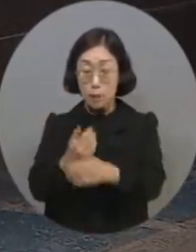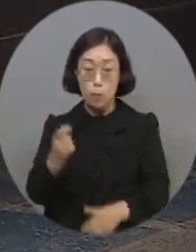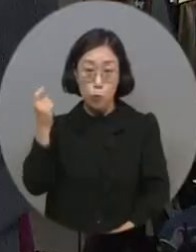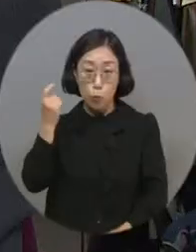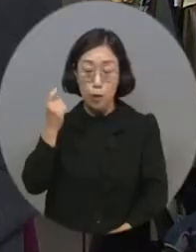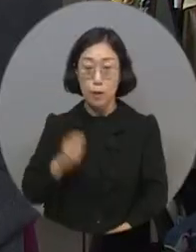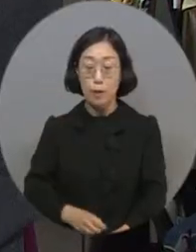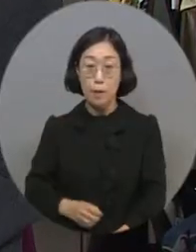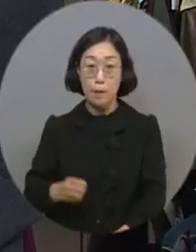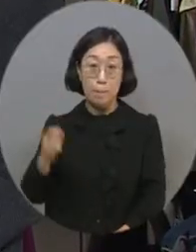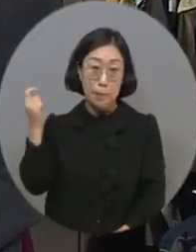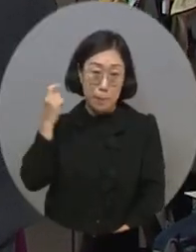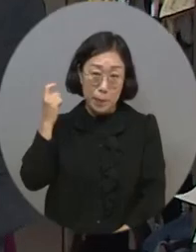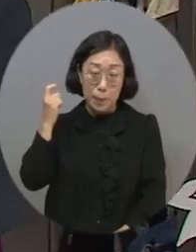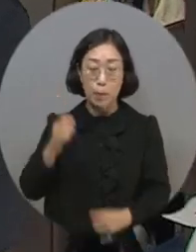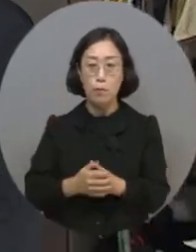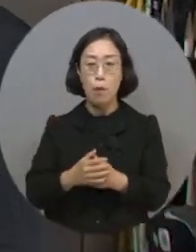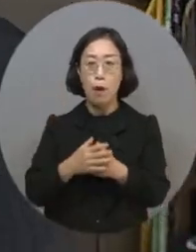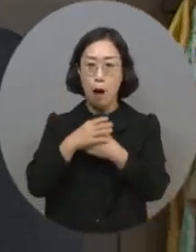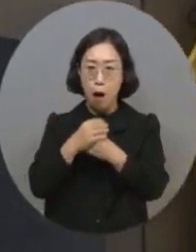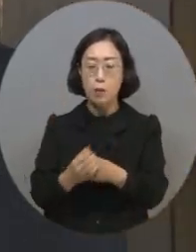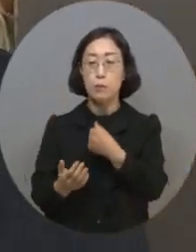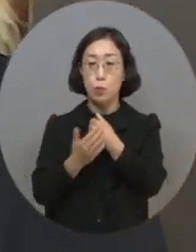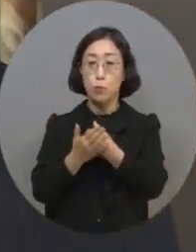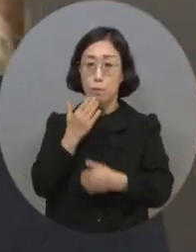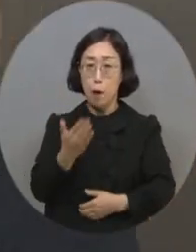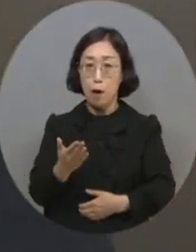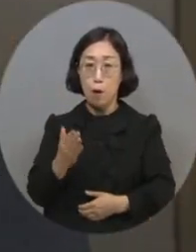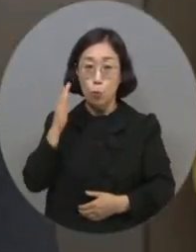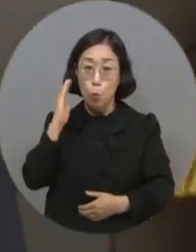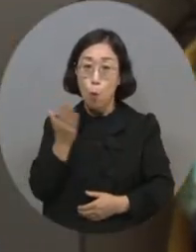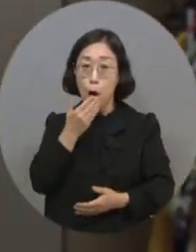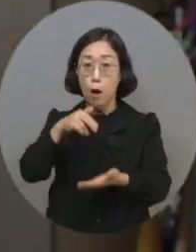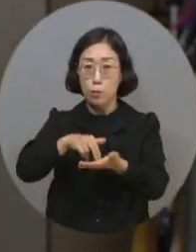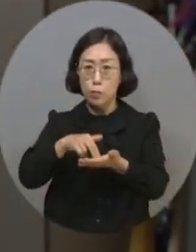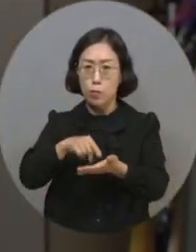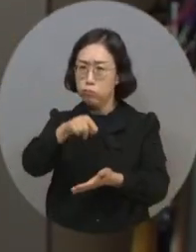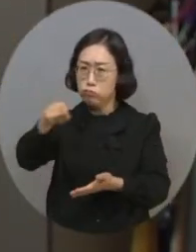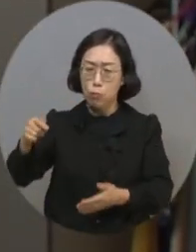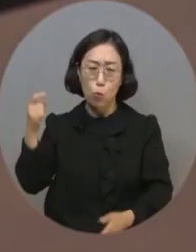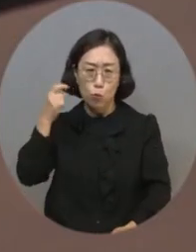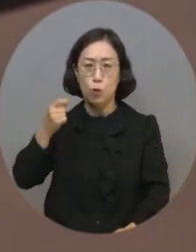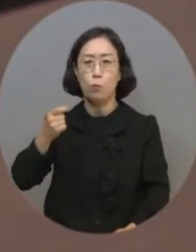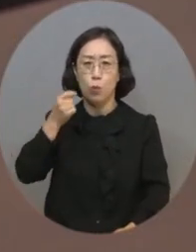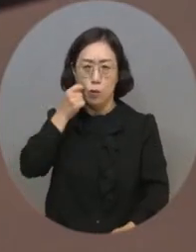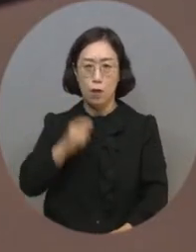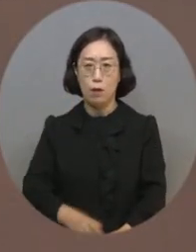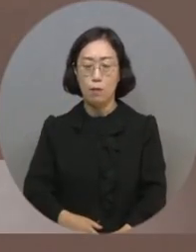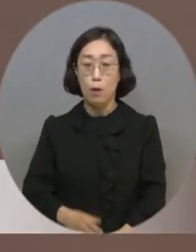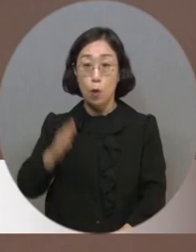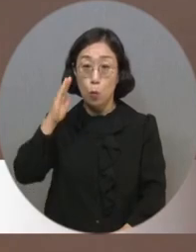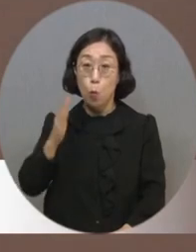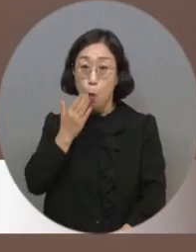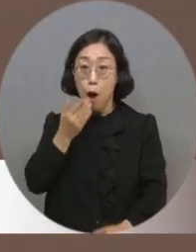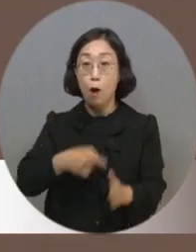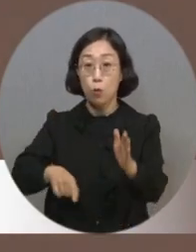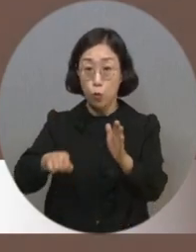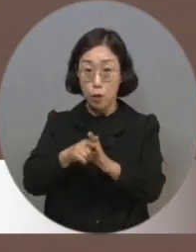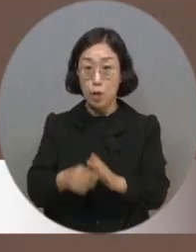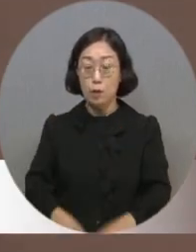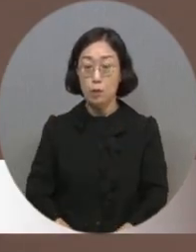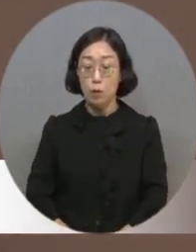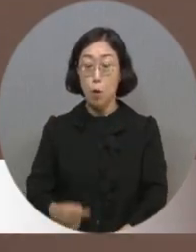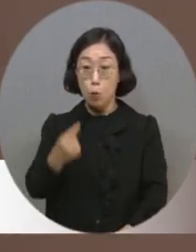위험에서 안전을 지키기 위한 장치이지만 청각장애인들에게는 무용지물입니다. 이에 청각장애인을 위한